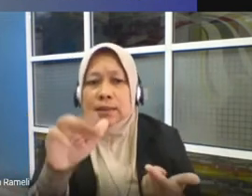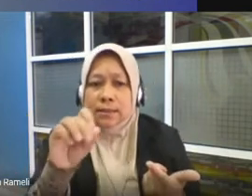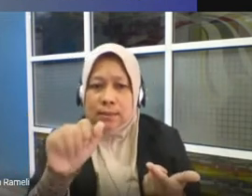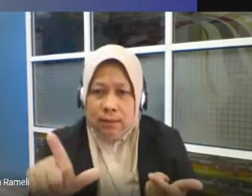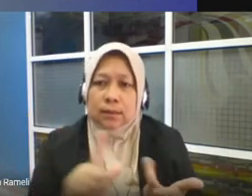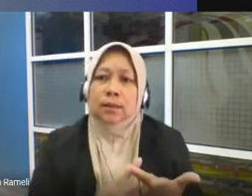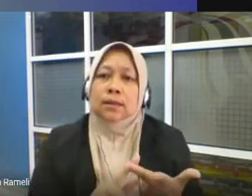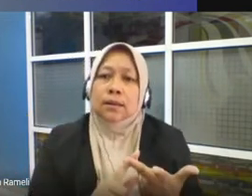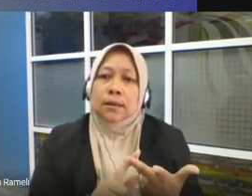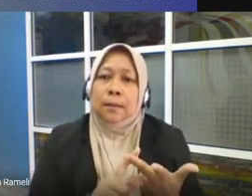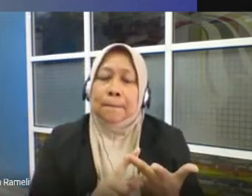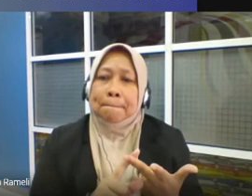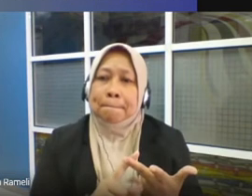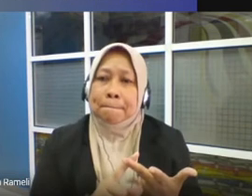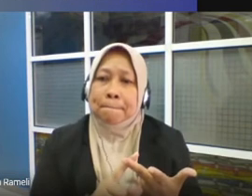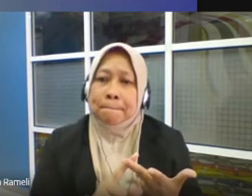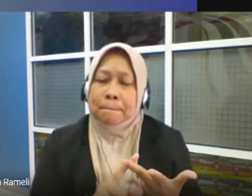merupakan